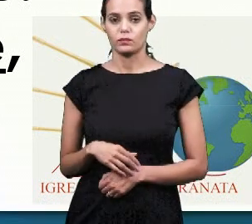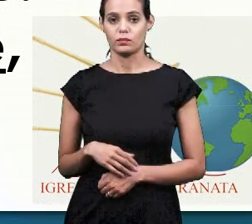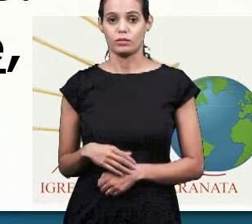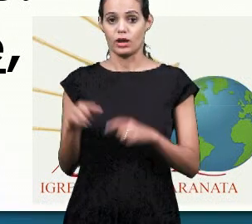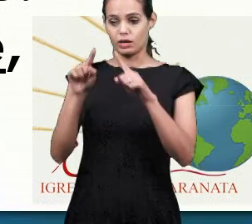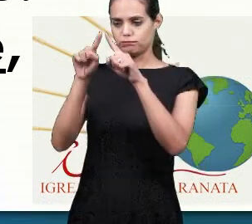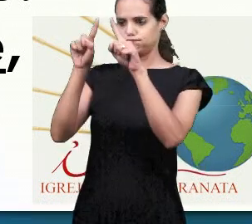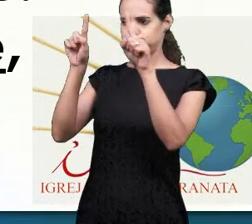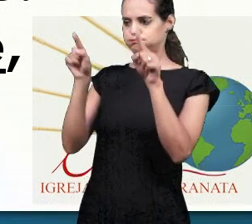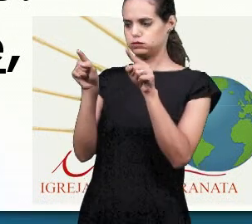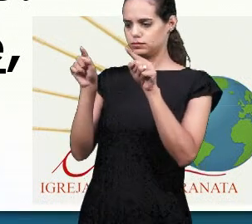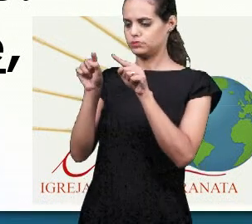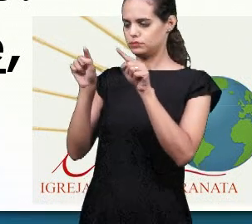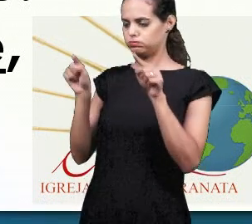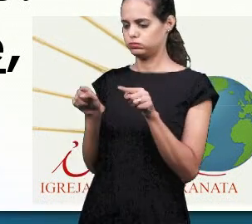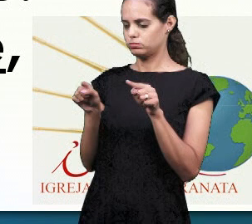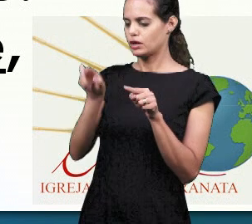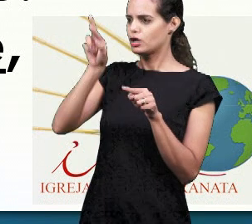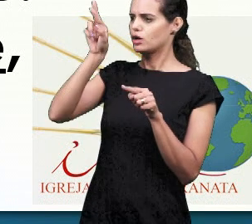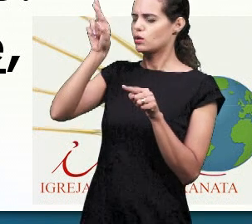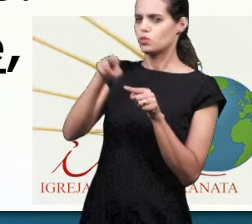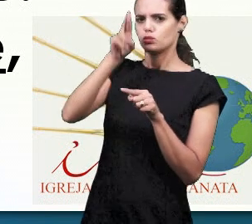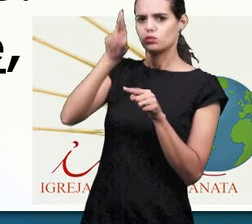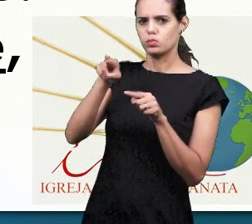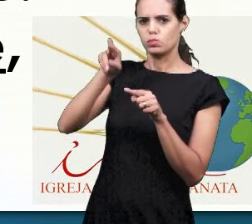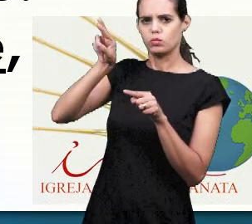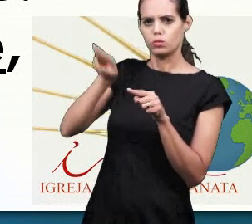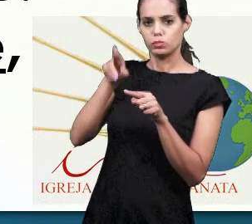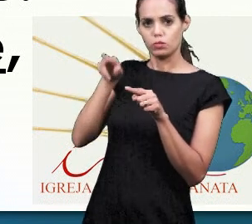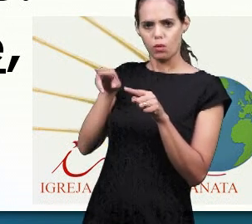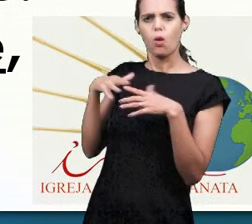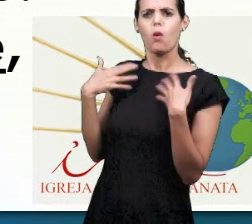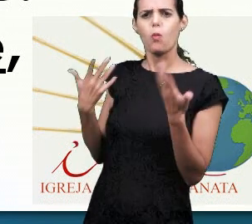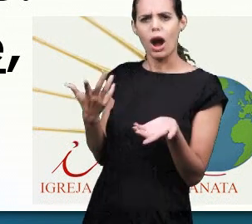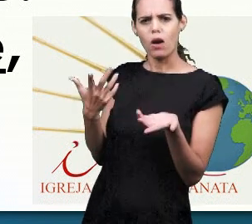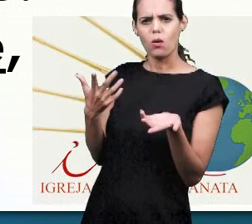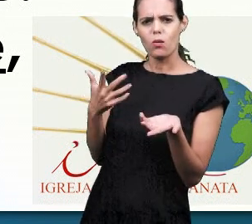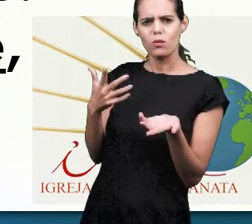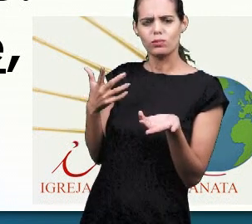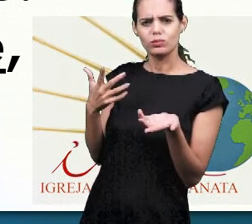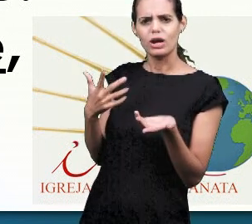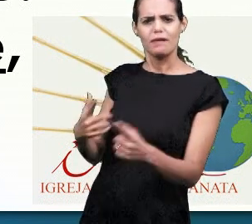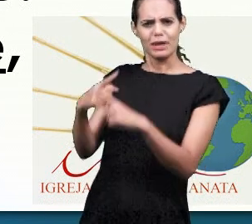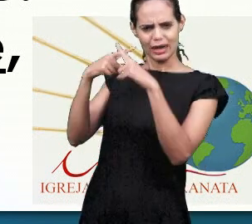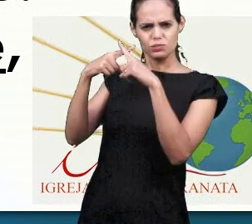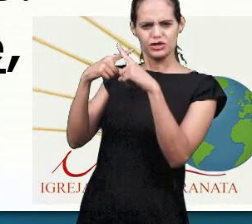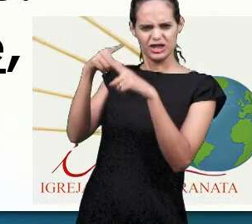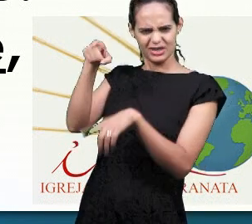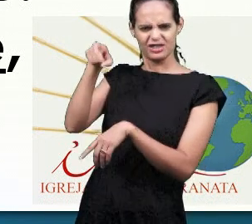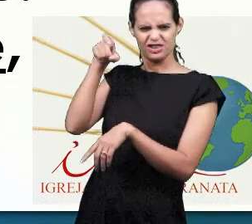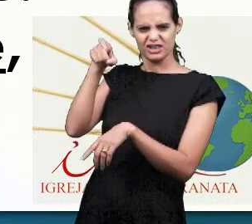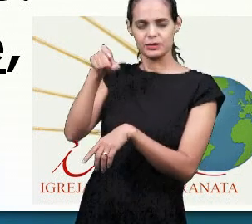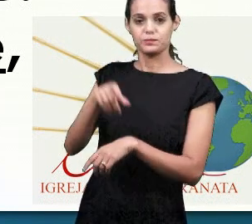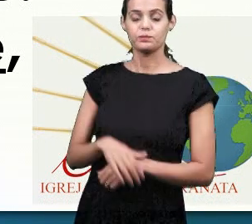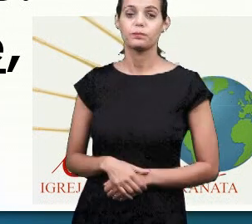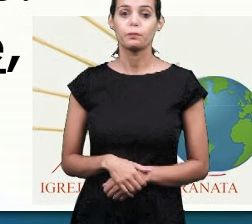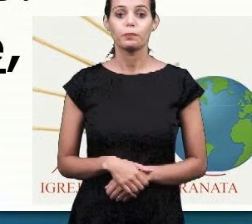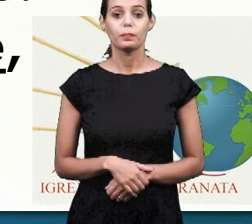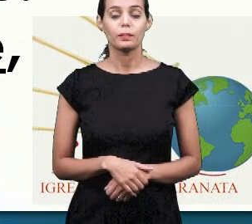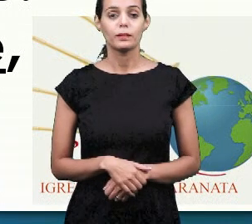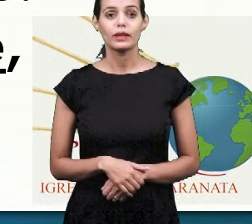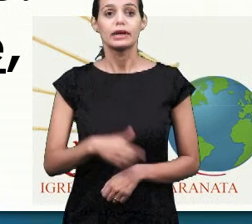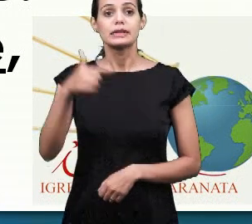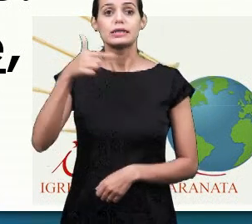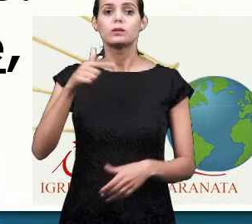Donc, vous allez marquer avec un X. Alors, deuxième question. Donc, l'œuf de la Pâque est de lapin